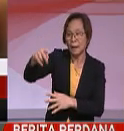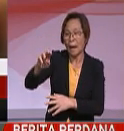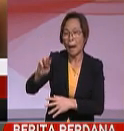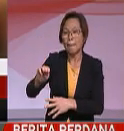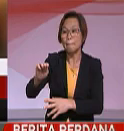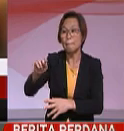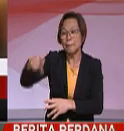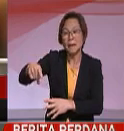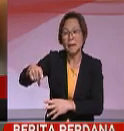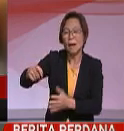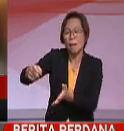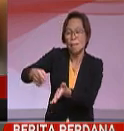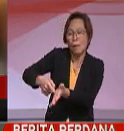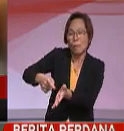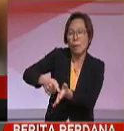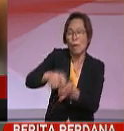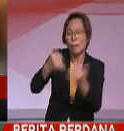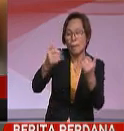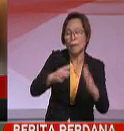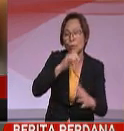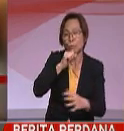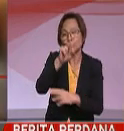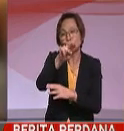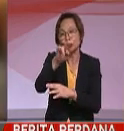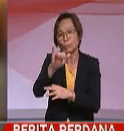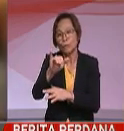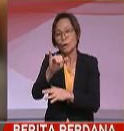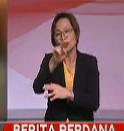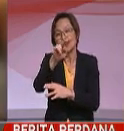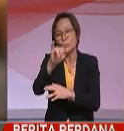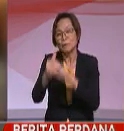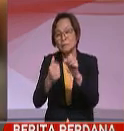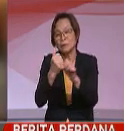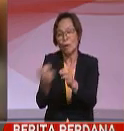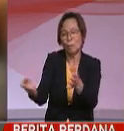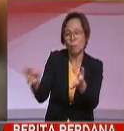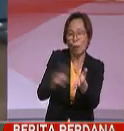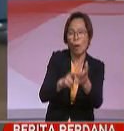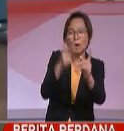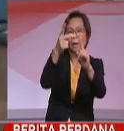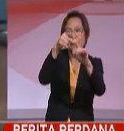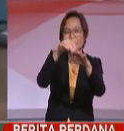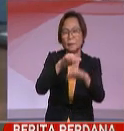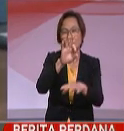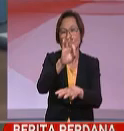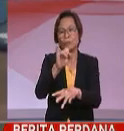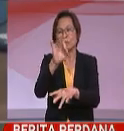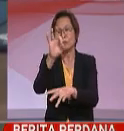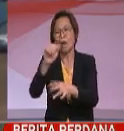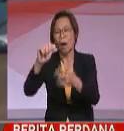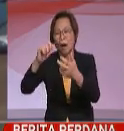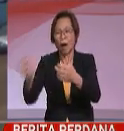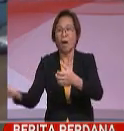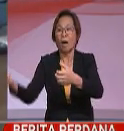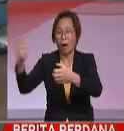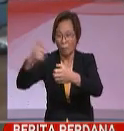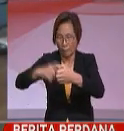berhutang dengannya pembersih 26 tahun itu juga telah membuat Aduh Rasmi kepada FIFA berhubung isu berkenaan